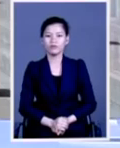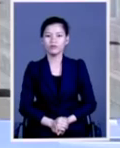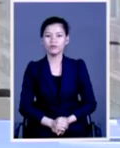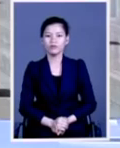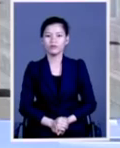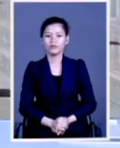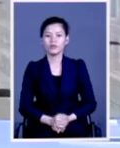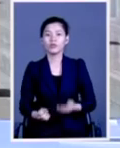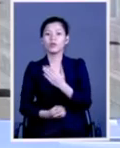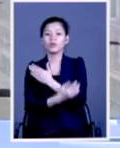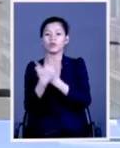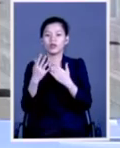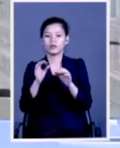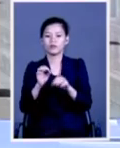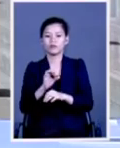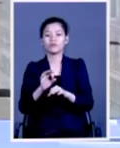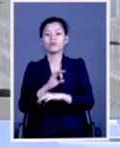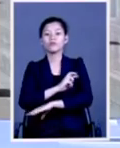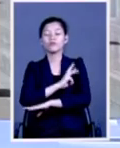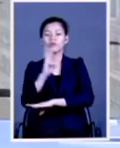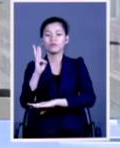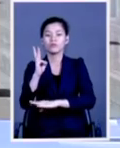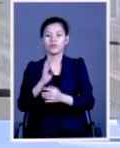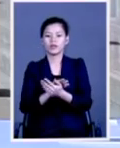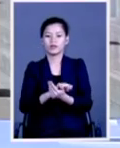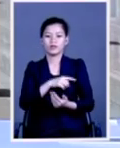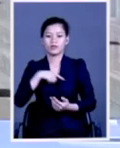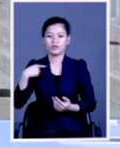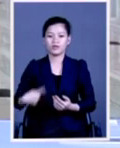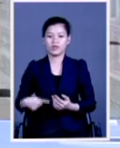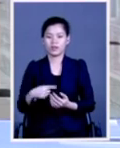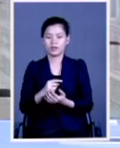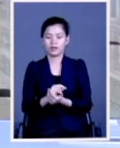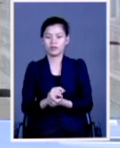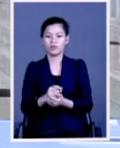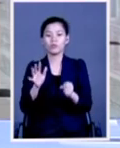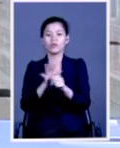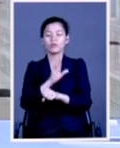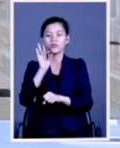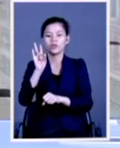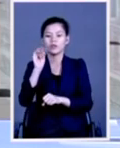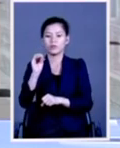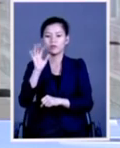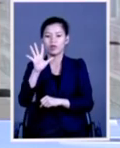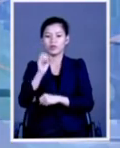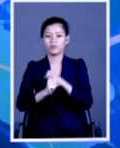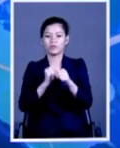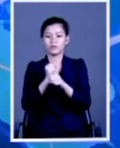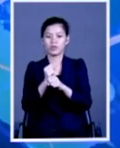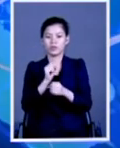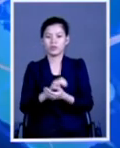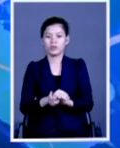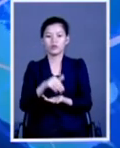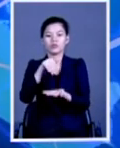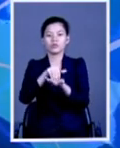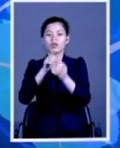และเนื่องในโอกาสวันสถาปนาสาธารณรัฐประชาชนจีนครบรอบ75ปีสหายเลขาธิการใหญ่คณะบริหารงานศู